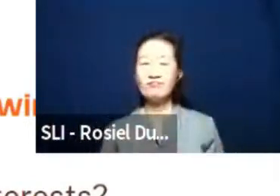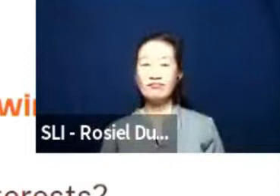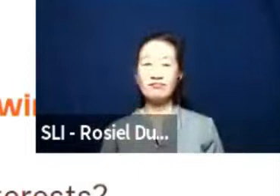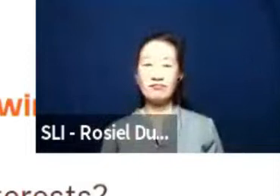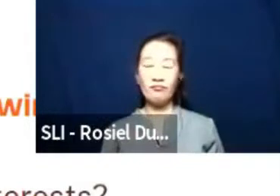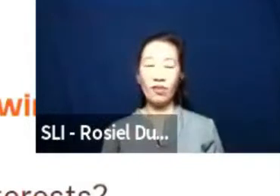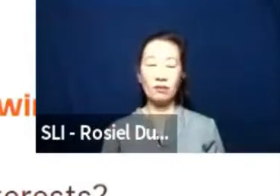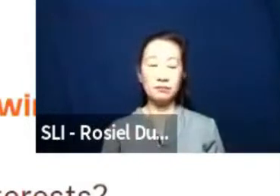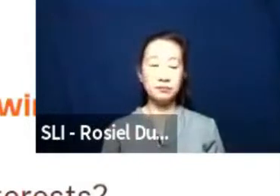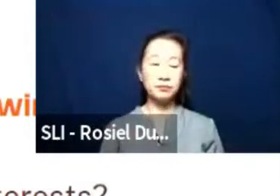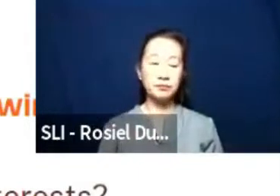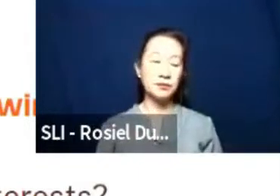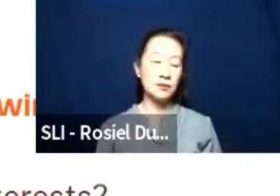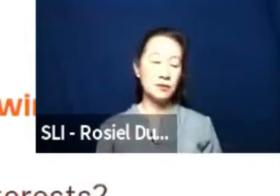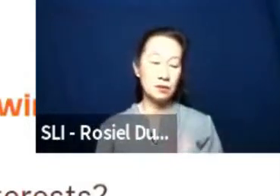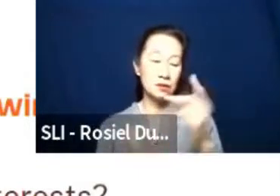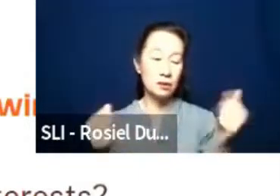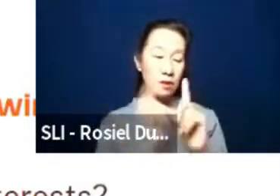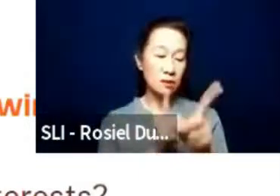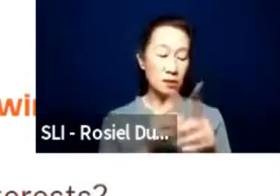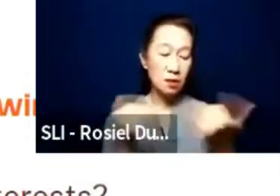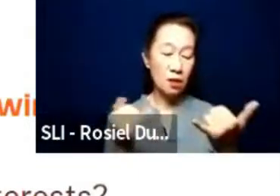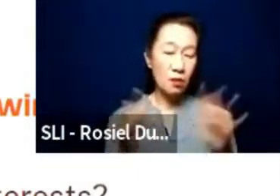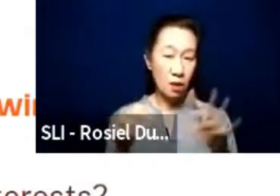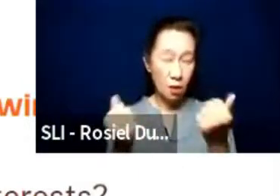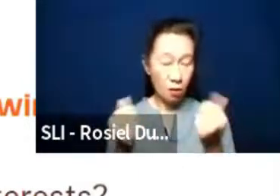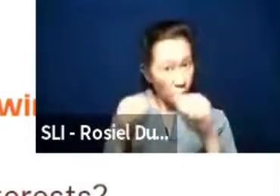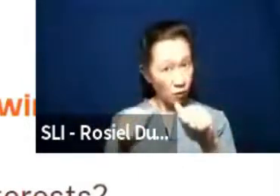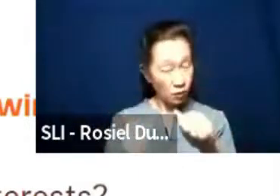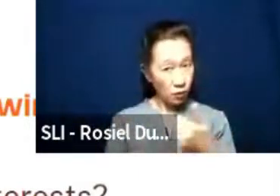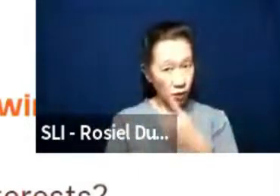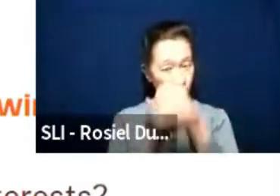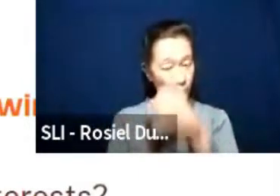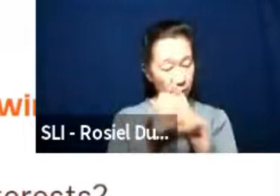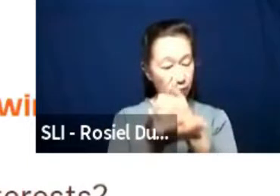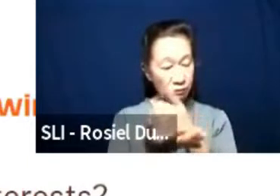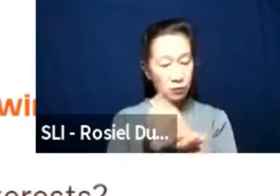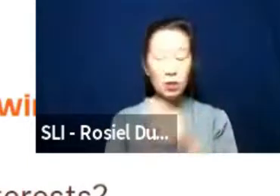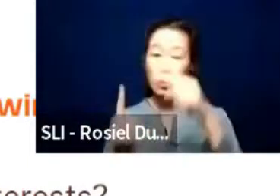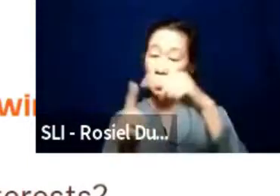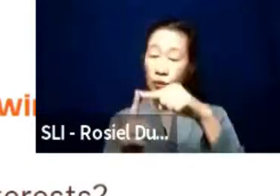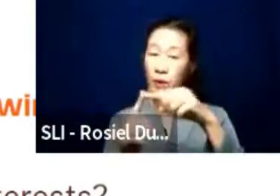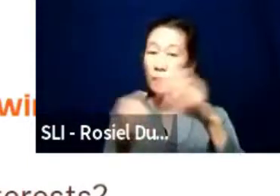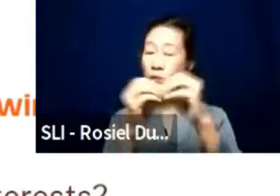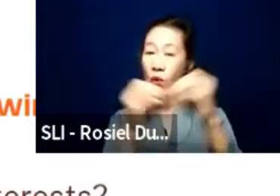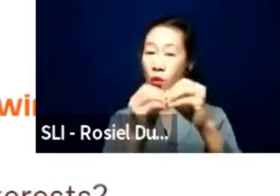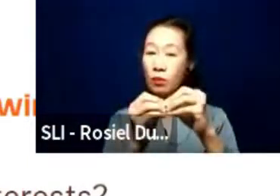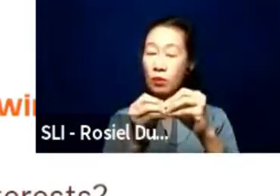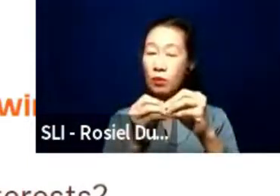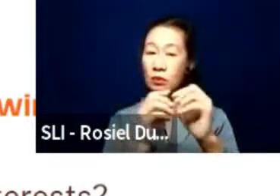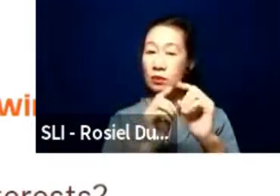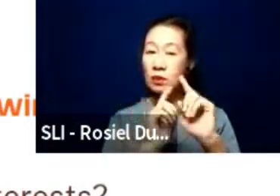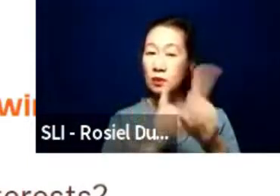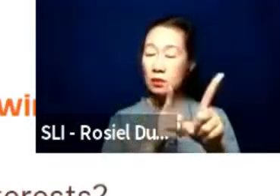kayang i-solve ngayon? Paano natin siya tutulungan na mas ma-solve yung